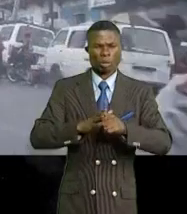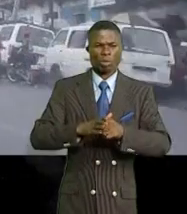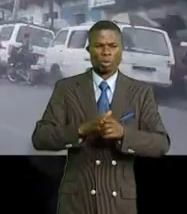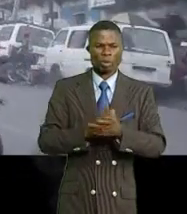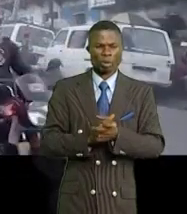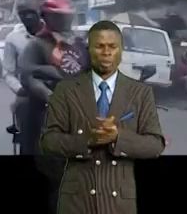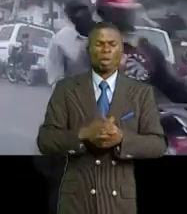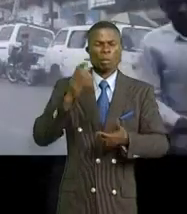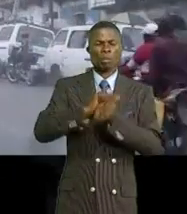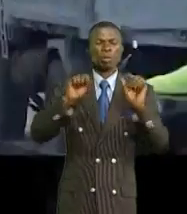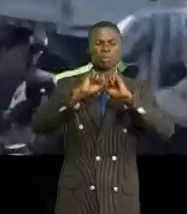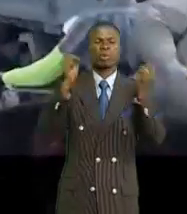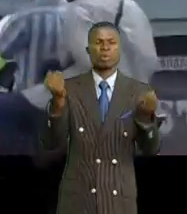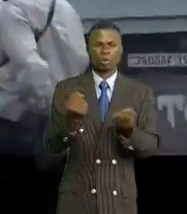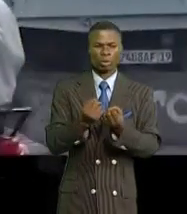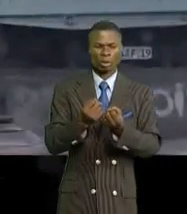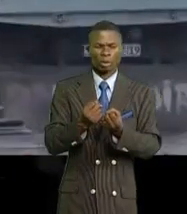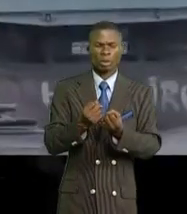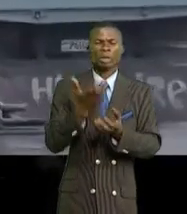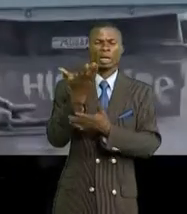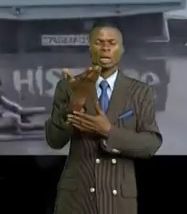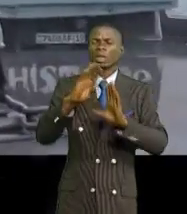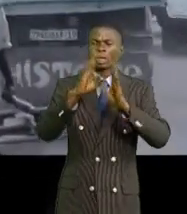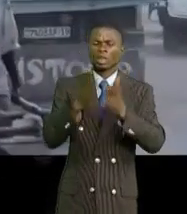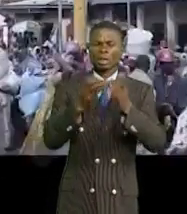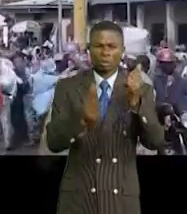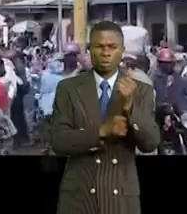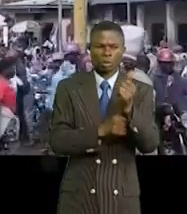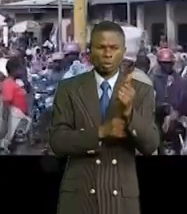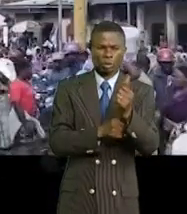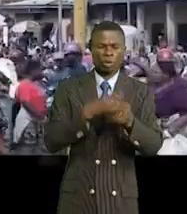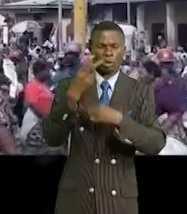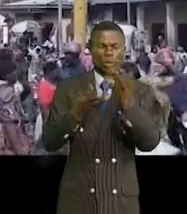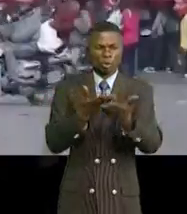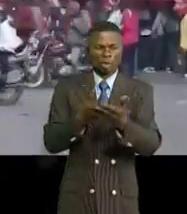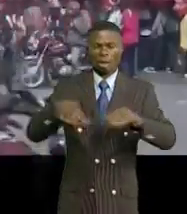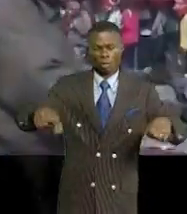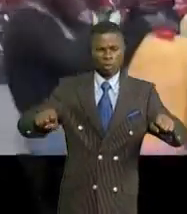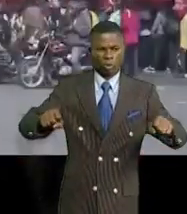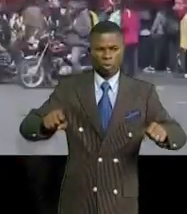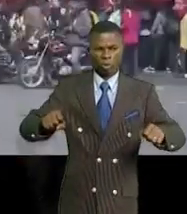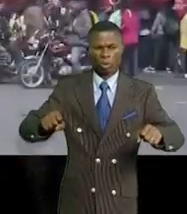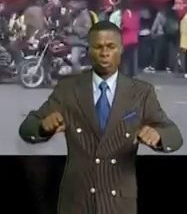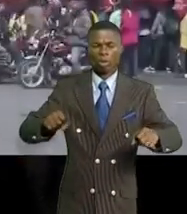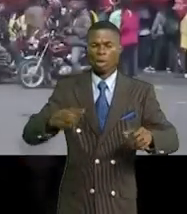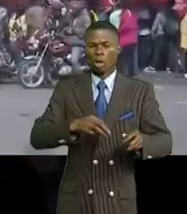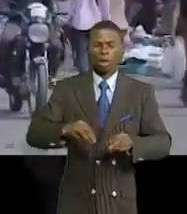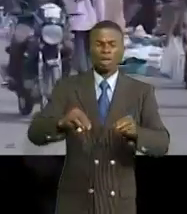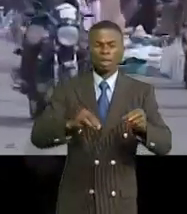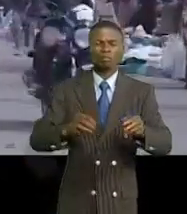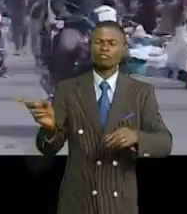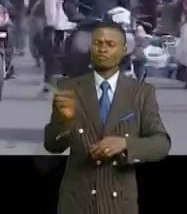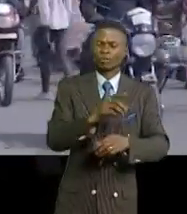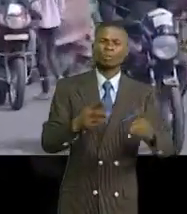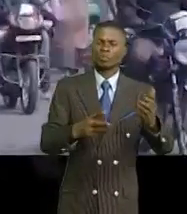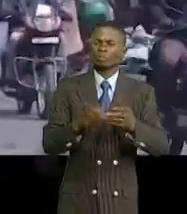plan social, deux faits attirent l'attention de toute personne qui passe par Biréré. La moto s'impose comme moyen de transport en